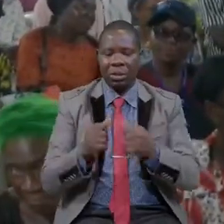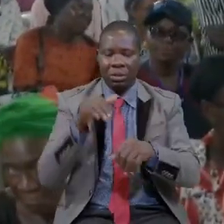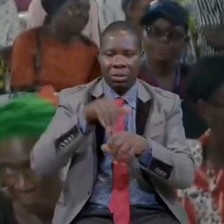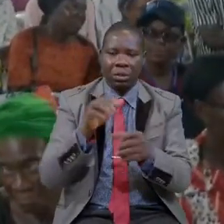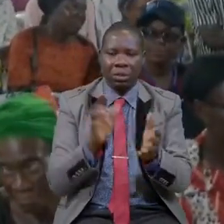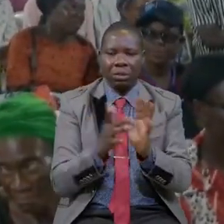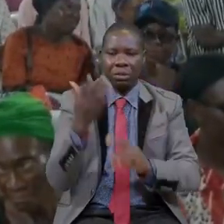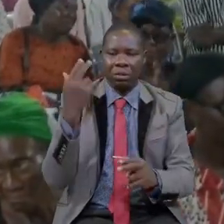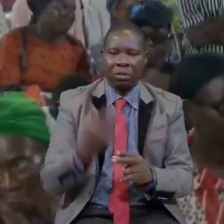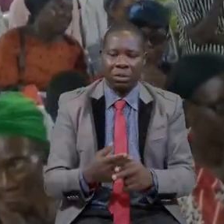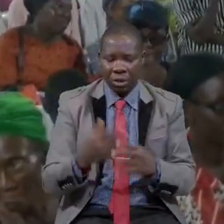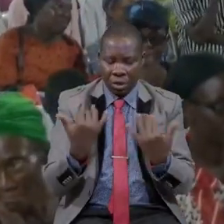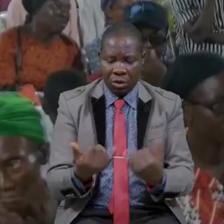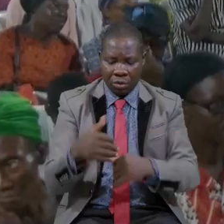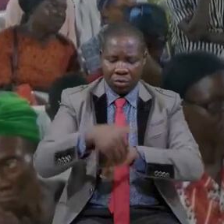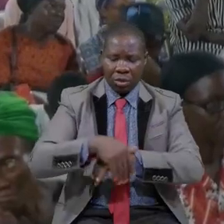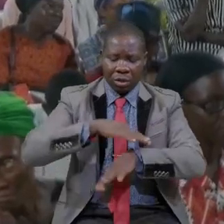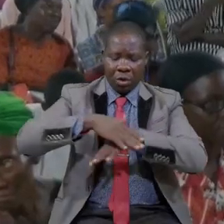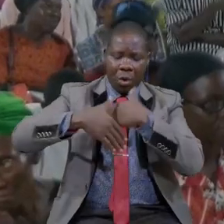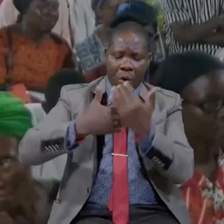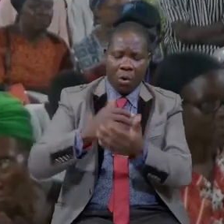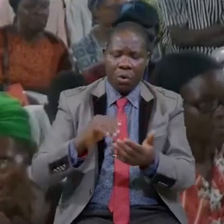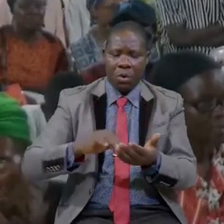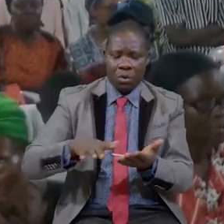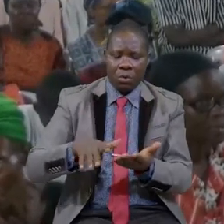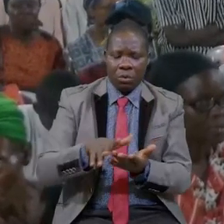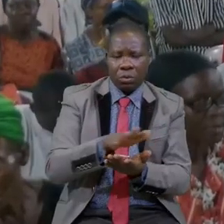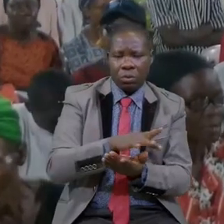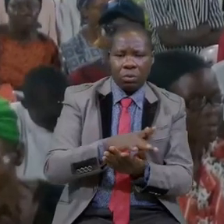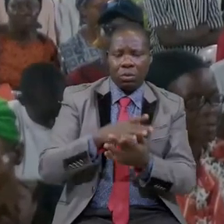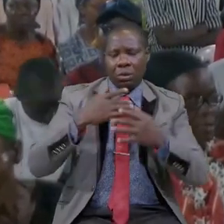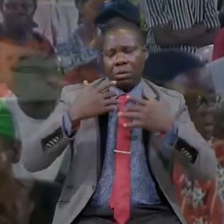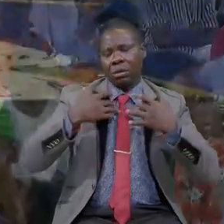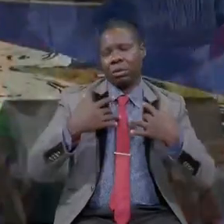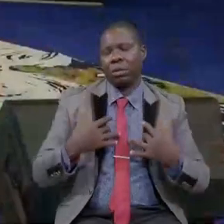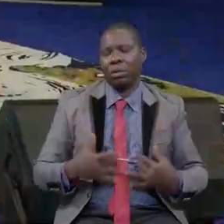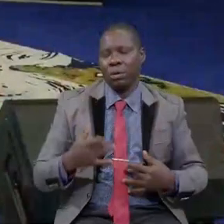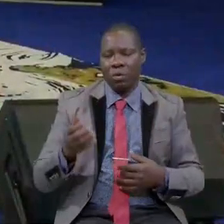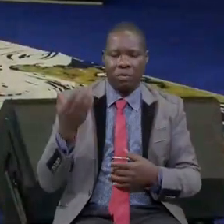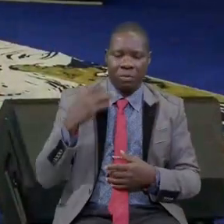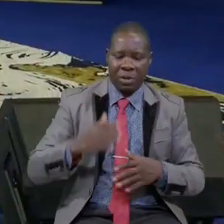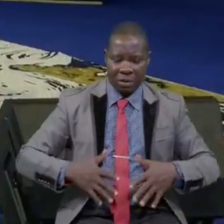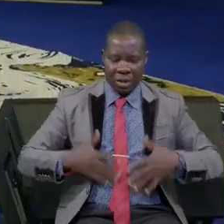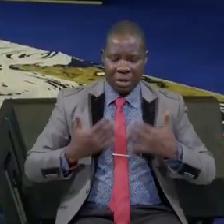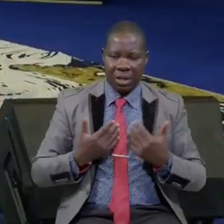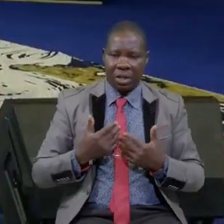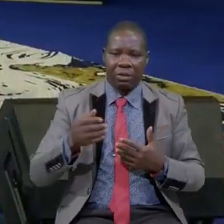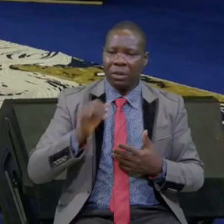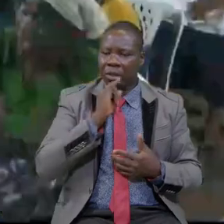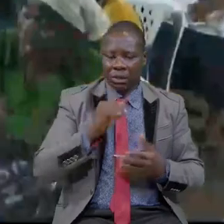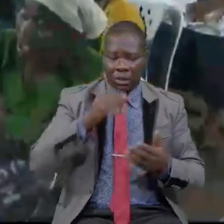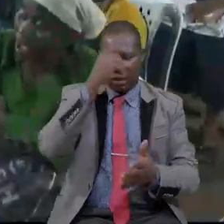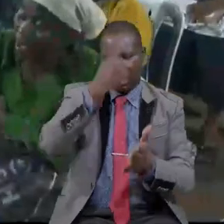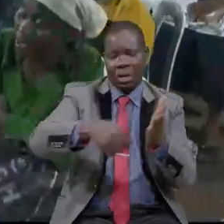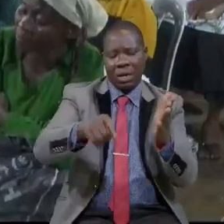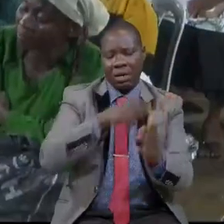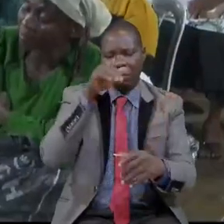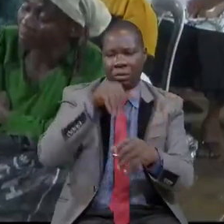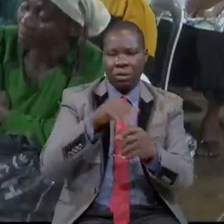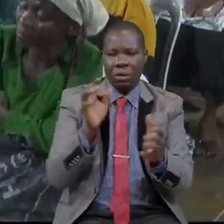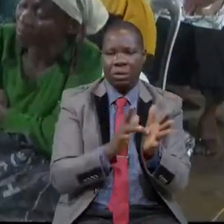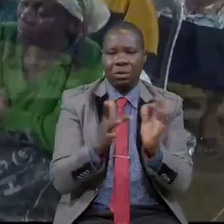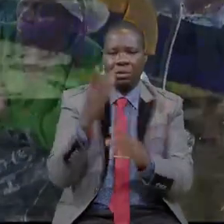Ce soir, toutes ces dévastations de ta vie passée sont annulées au nom de Jésus. Voyons